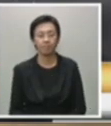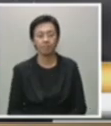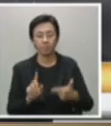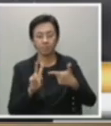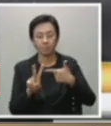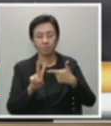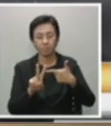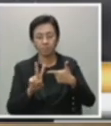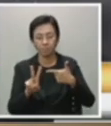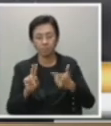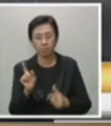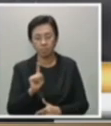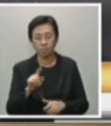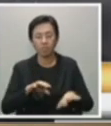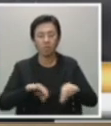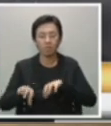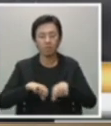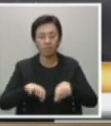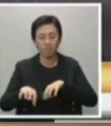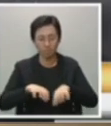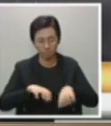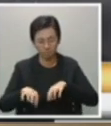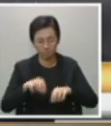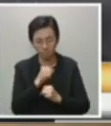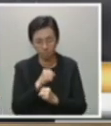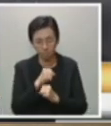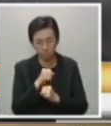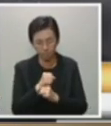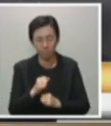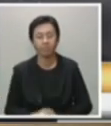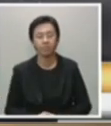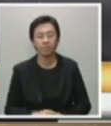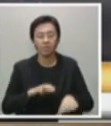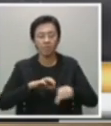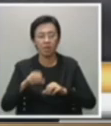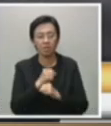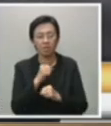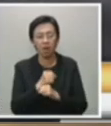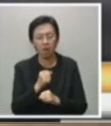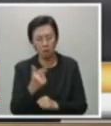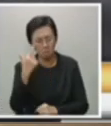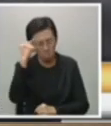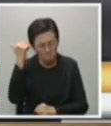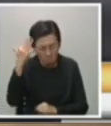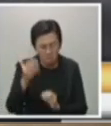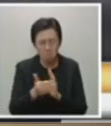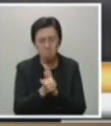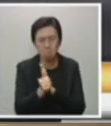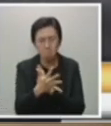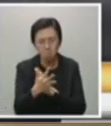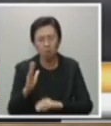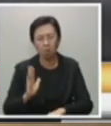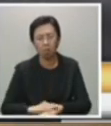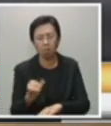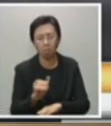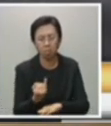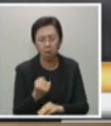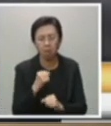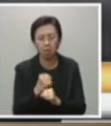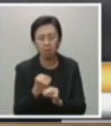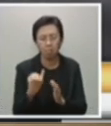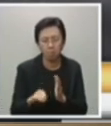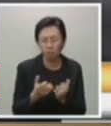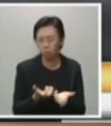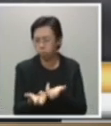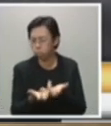หาที่2ก็คือการบริหารราชการแผ่นดินโดยขาดความรู้ความสามารถผิดพลาดบกพร่องร้